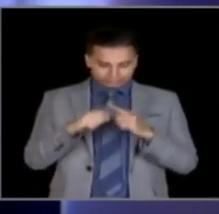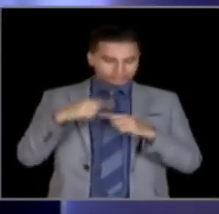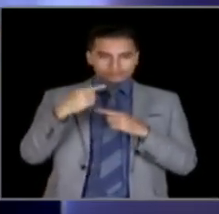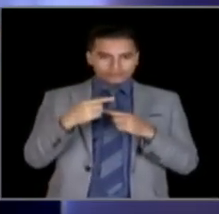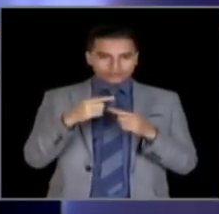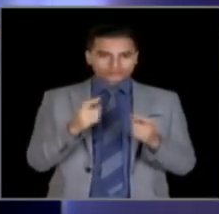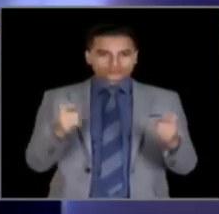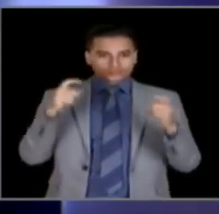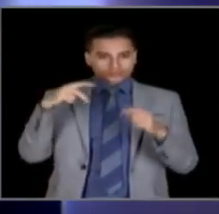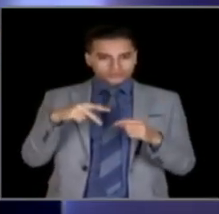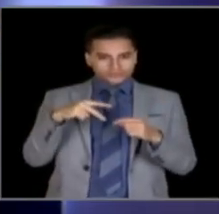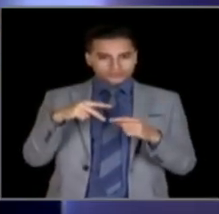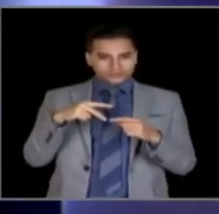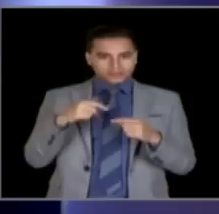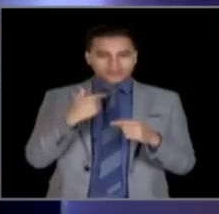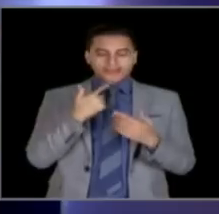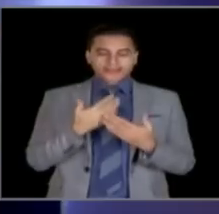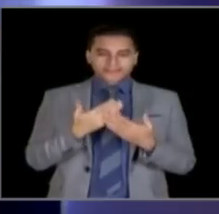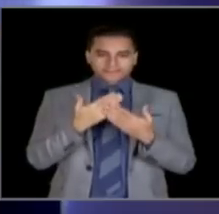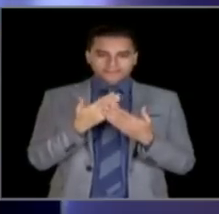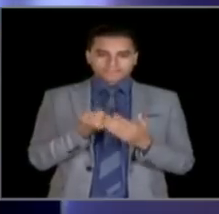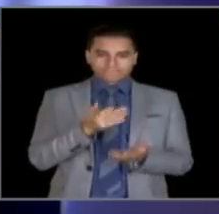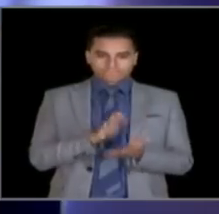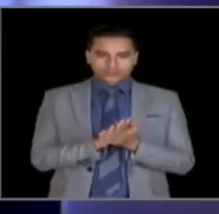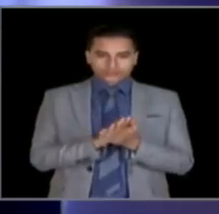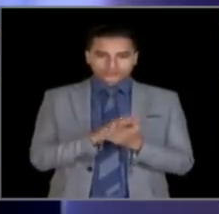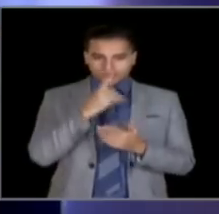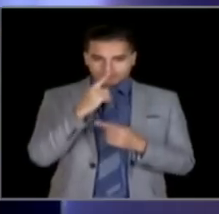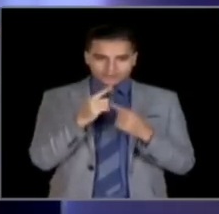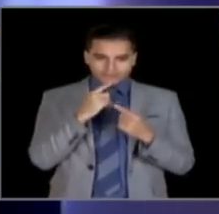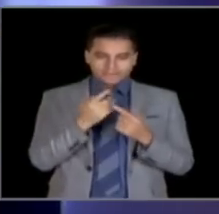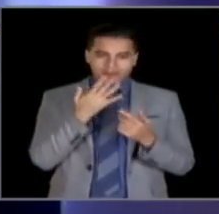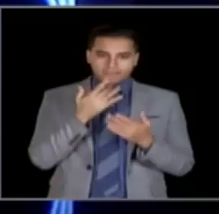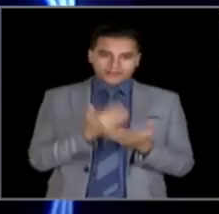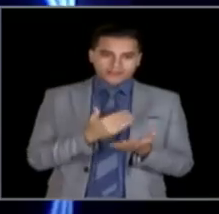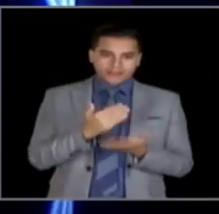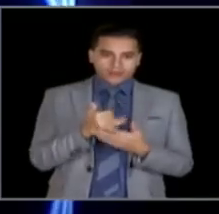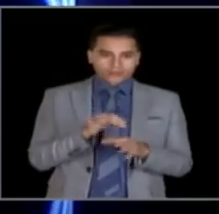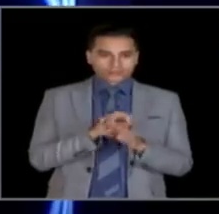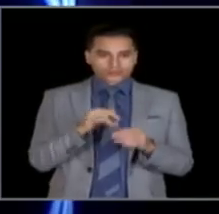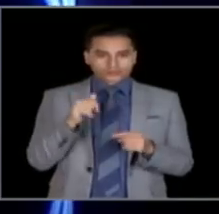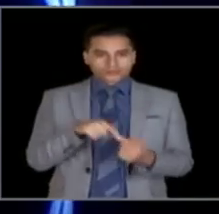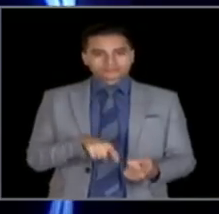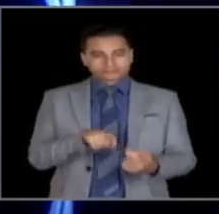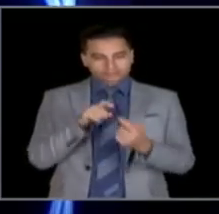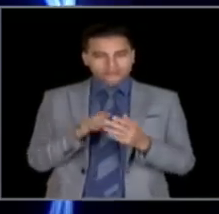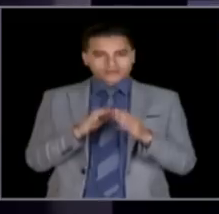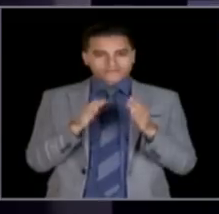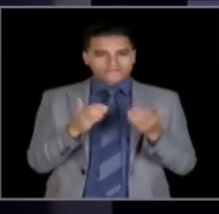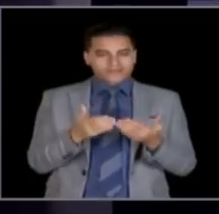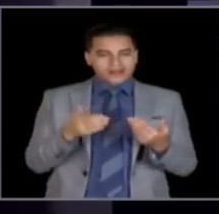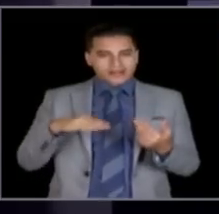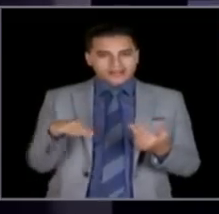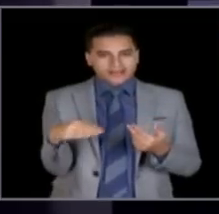كرمنا ودخلنا دور الثمانية، كانت عندنا النية والعزيمة إن إحنا إن شاء الله ربنا يكرمنا ونوصل قبل النهائي، وكان بنلعب فريق محترم زي فريق